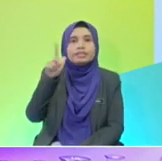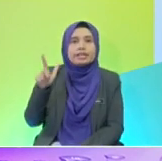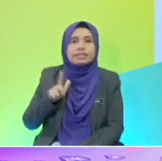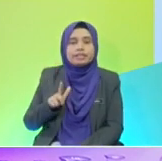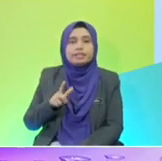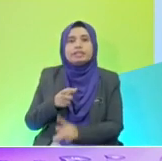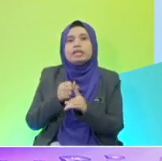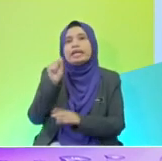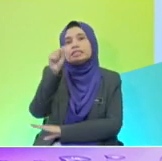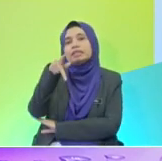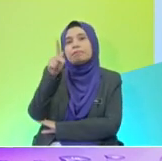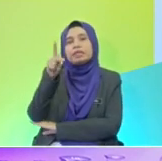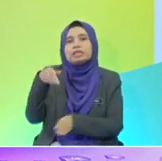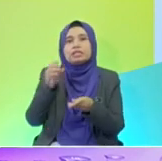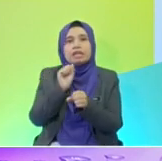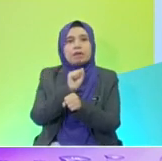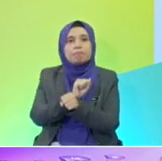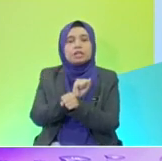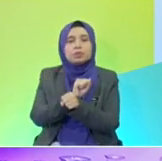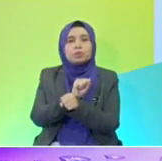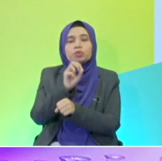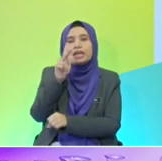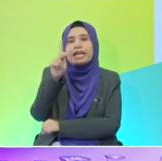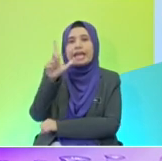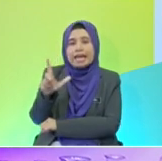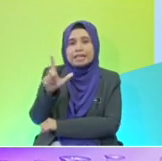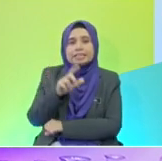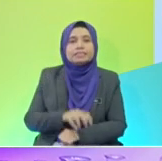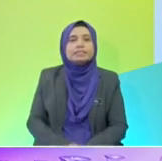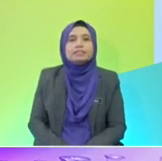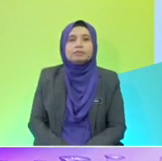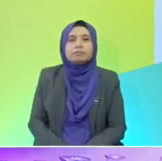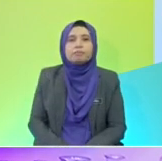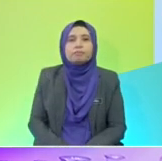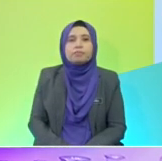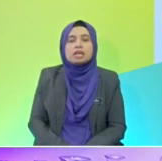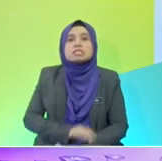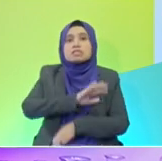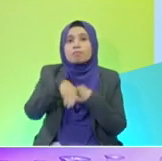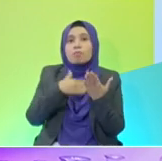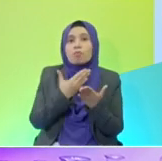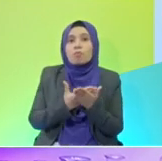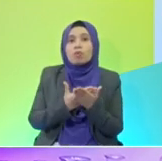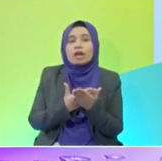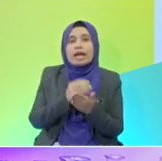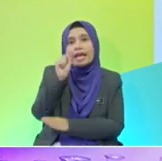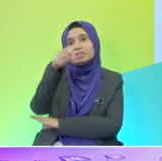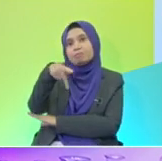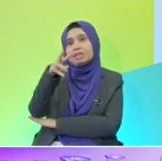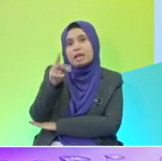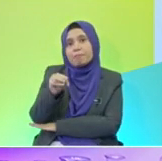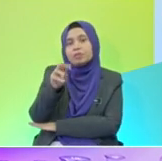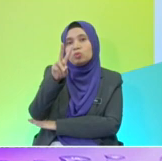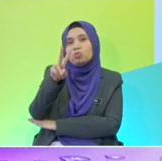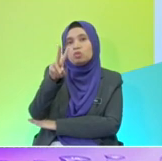Eski pendidikan khas dalam pil wilayah Persekutuan Kuala lumpuh dan kepada semua calon-calon SPN